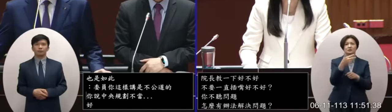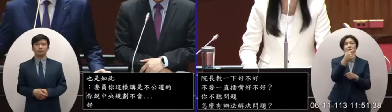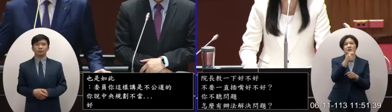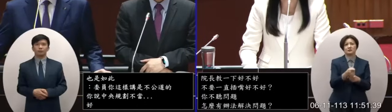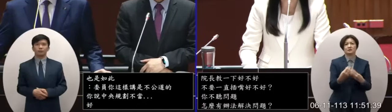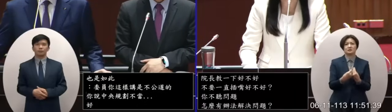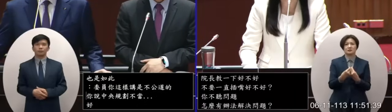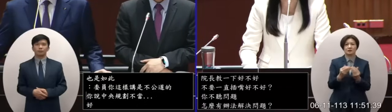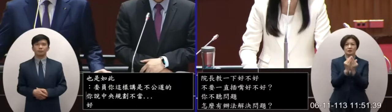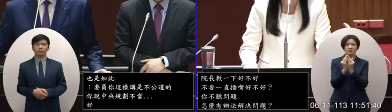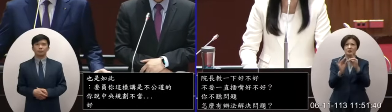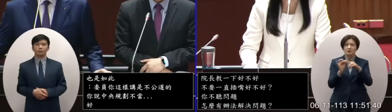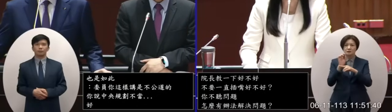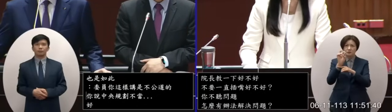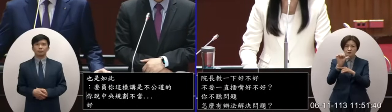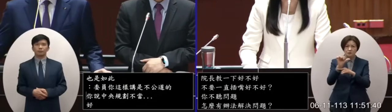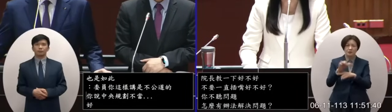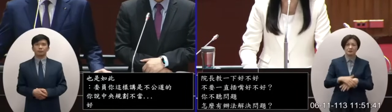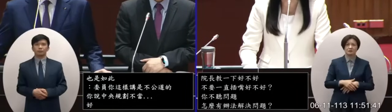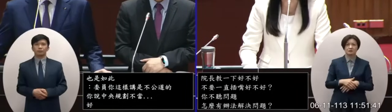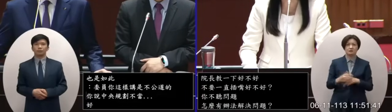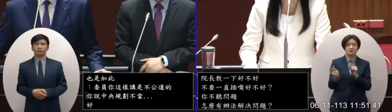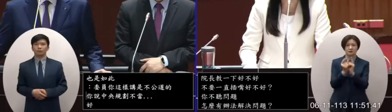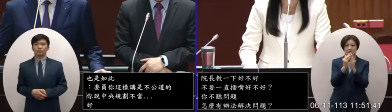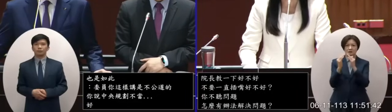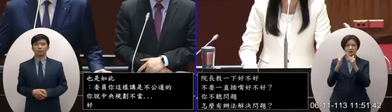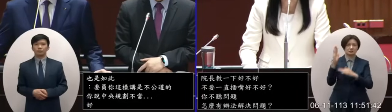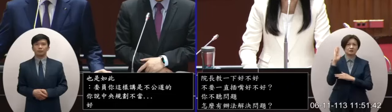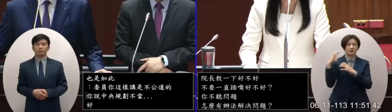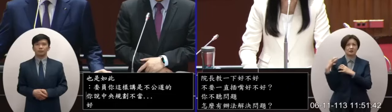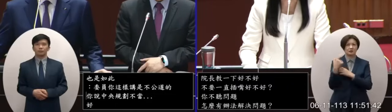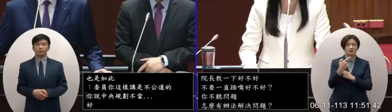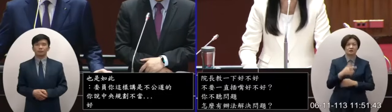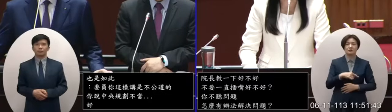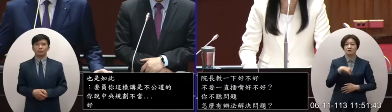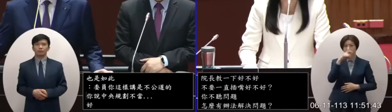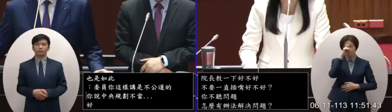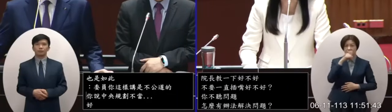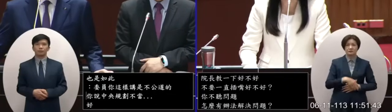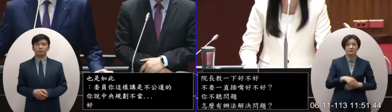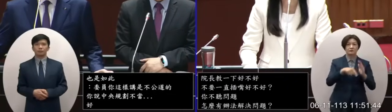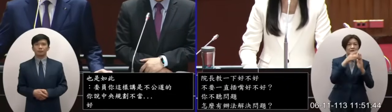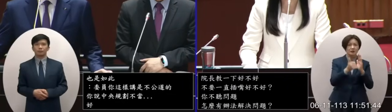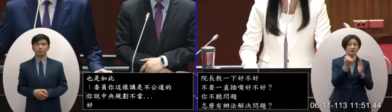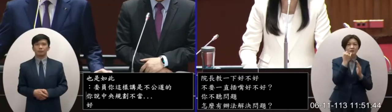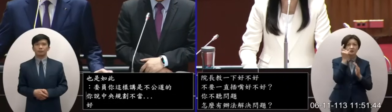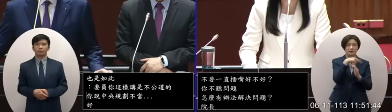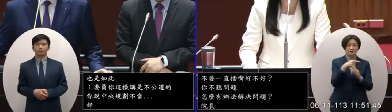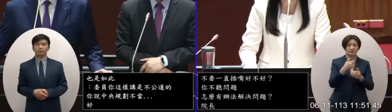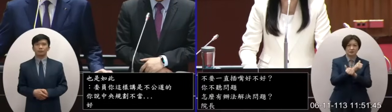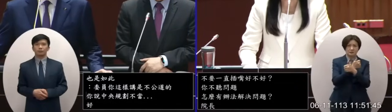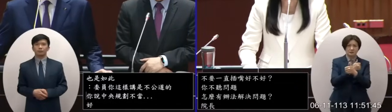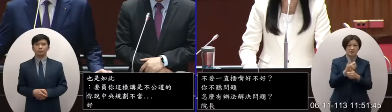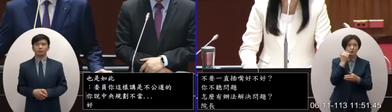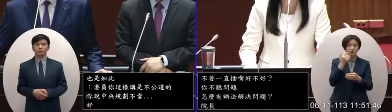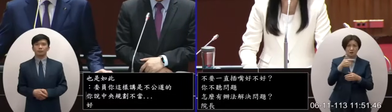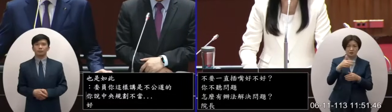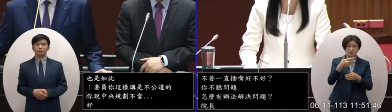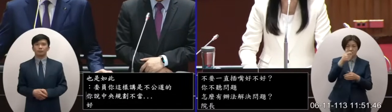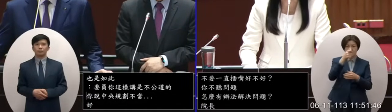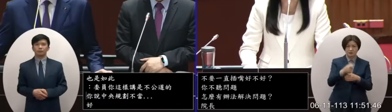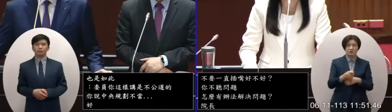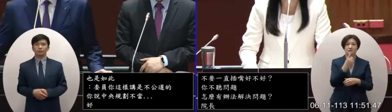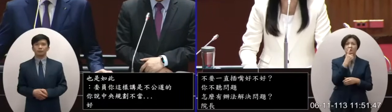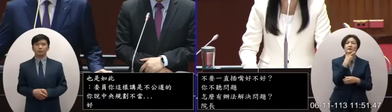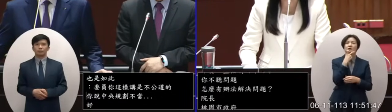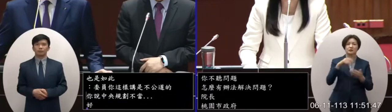如果一样要负担25%，是对地方一个很沉重的负担。所以本席希望院长能不能去考虑多增加这个700亿，中央能吸收，